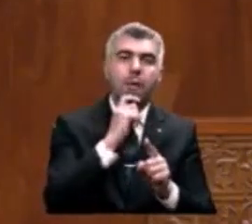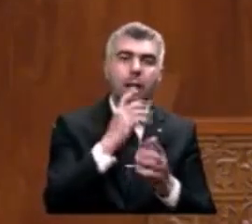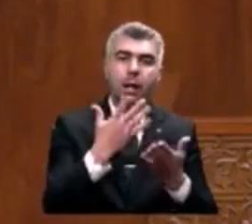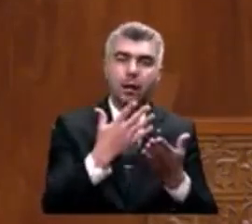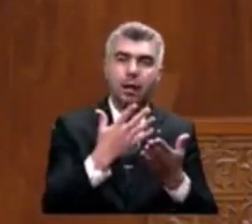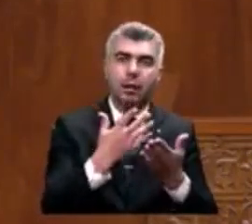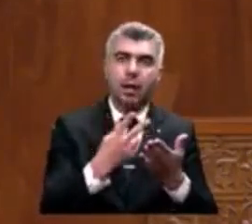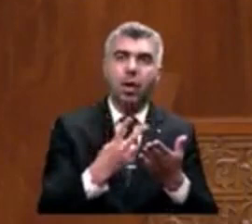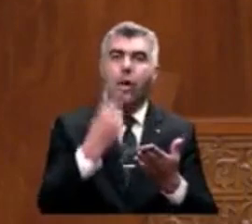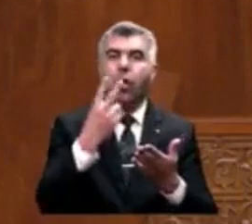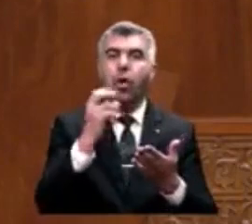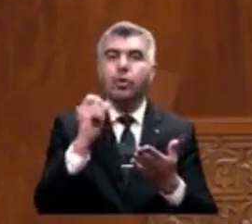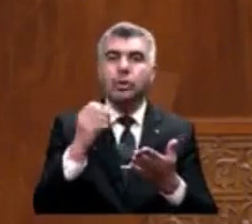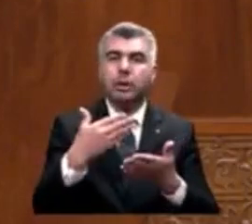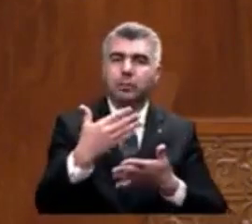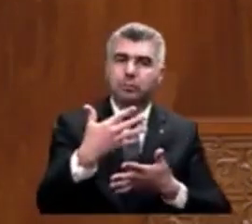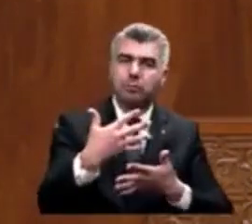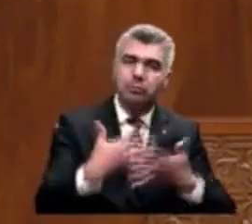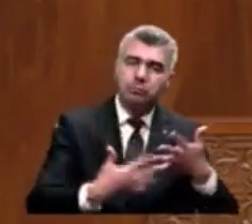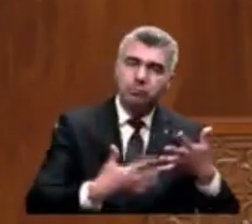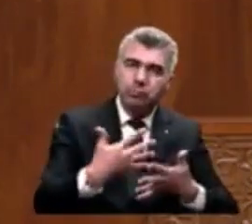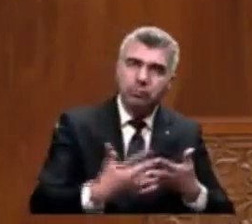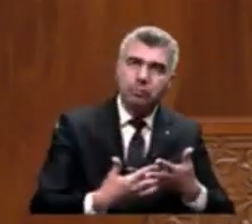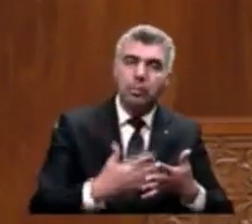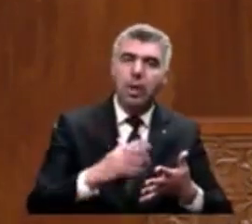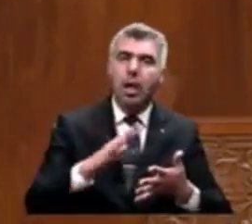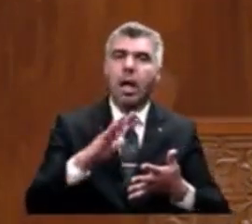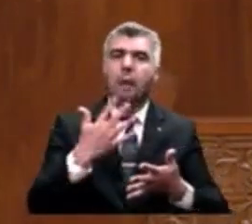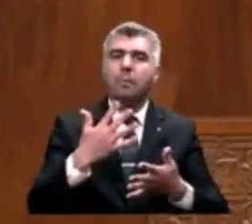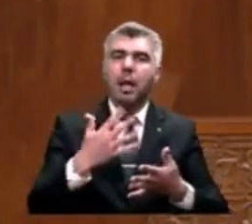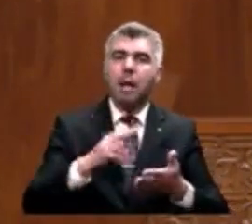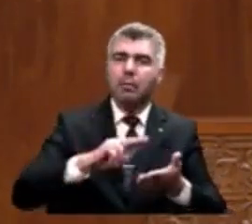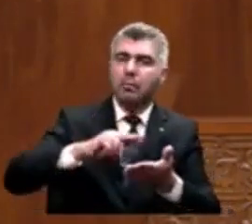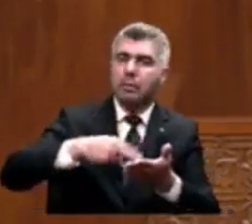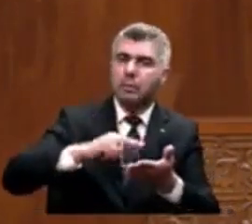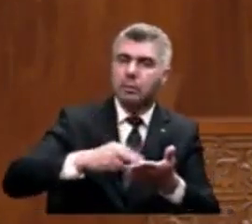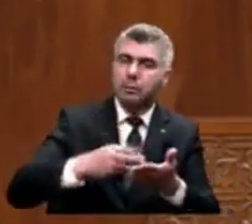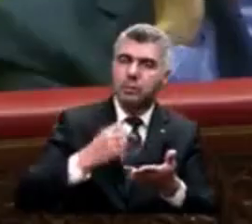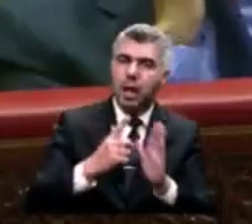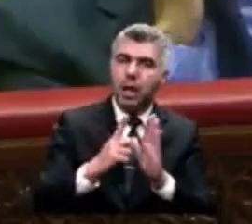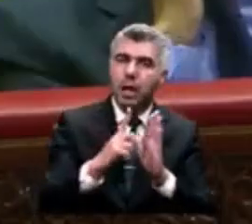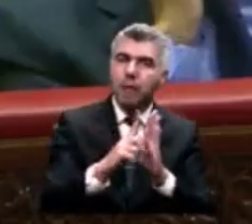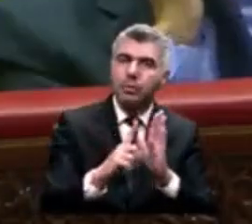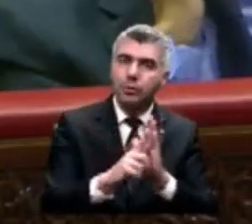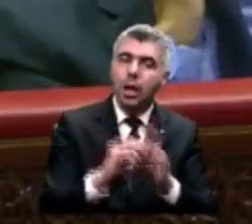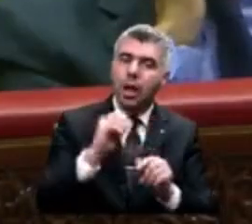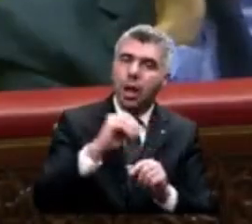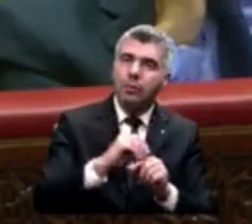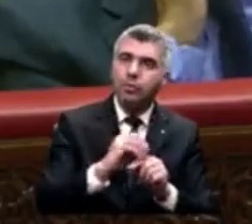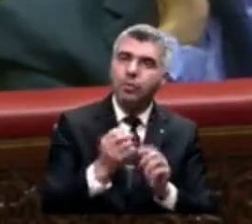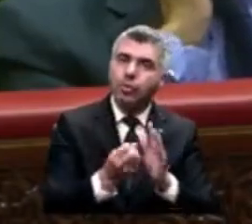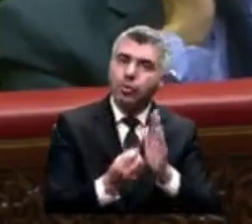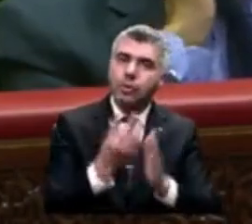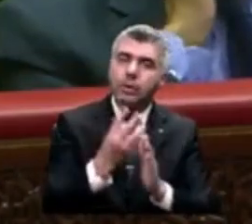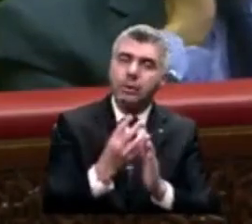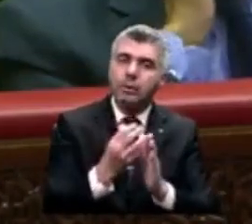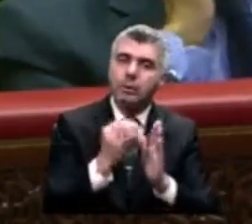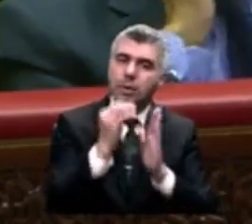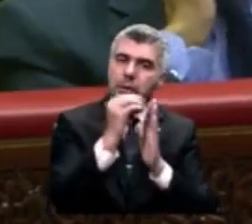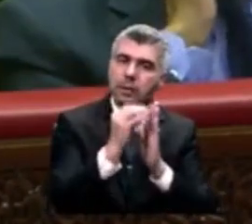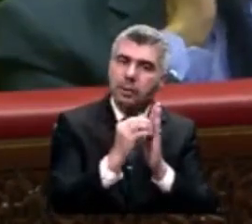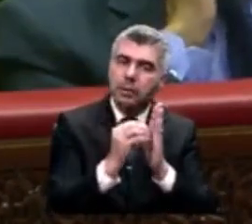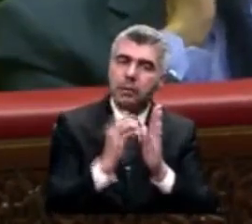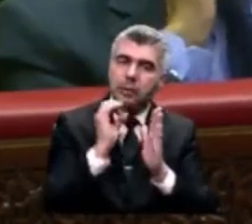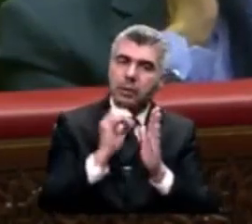ديال القرارات، كاين واحد 5 ديال المراسيم اللي يمكن نحسنوا فيها التنزيل ديال